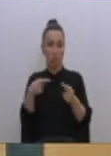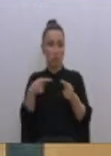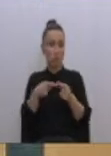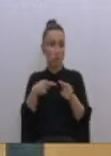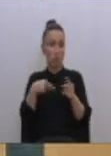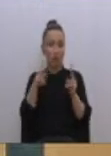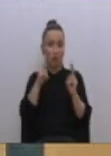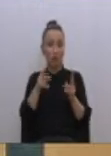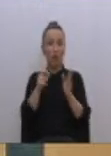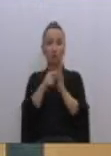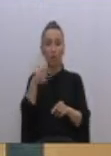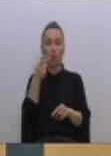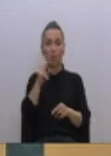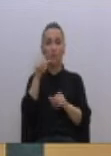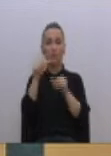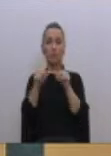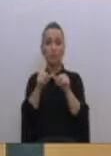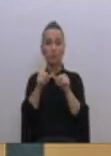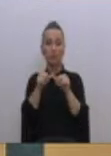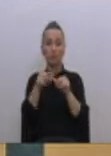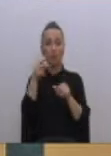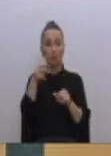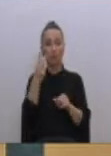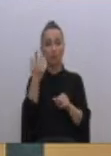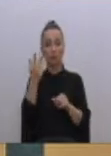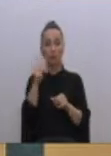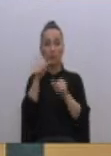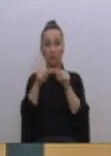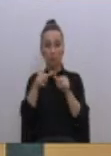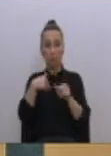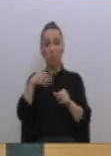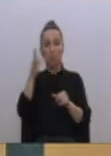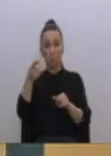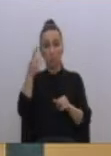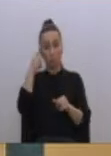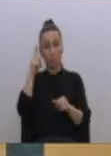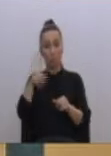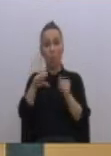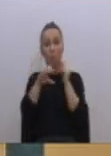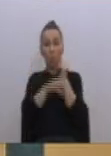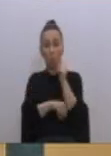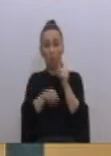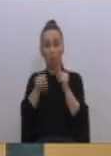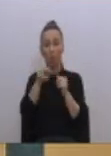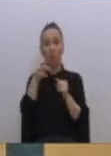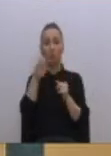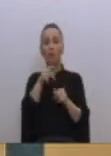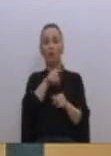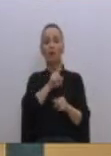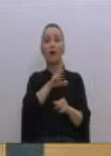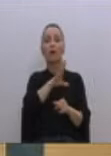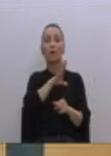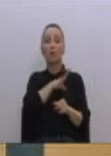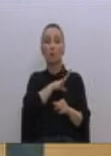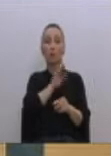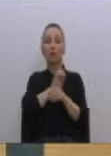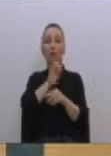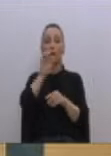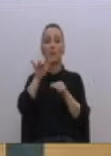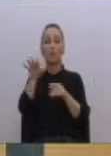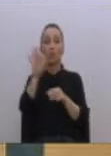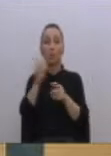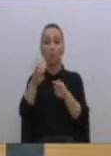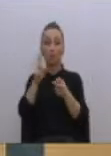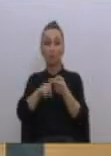ვიცი იმ 17 საქმე 2023 წელს მეცადება 3 წლის ბოლოს მეცადება 2022 წელს გადაგზავნილი